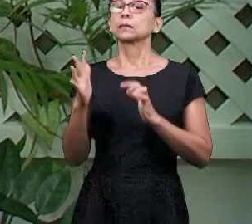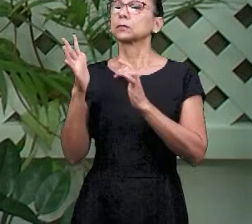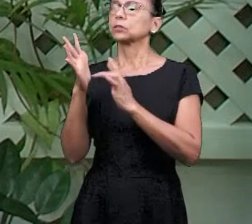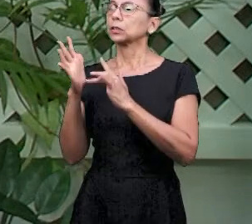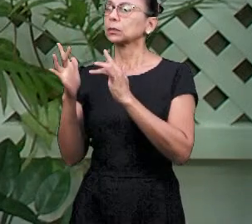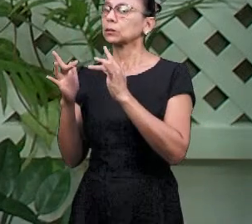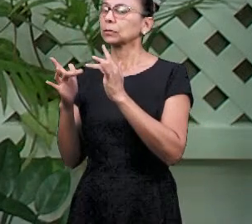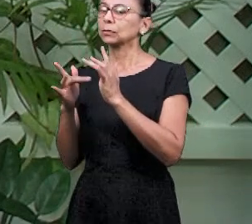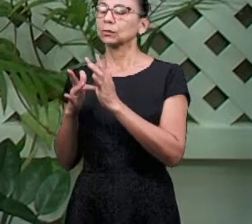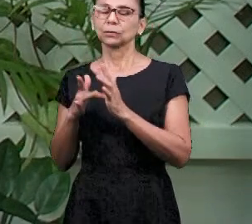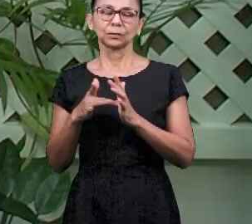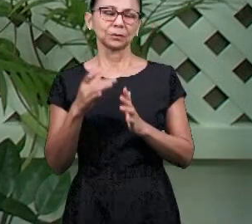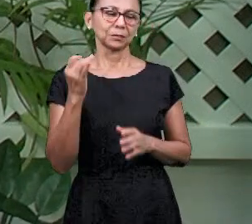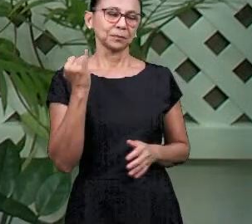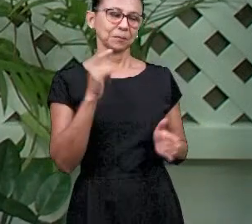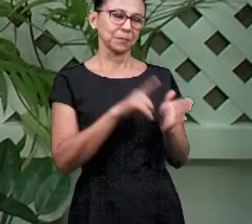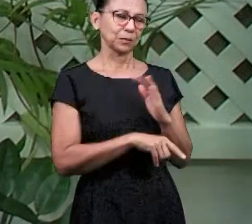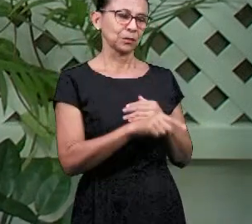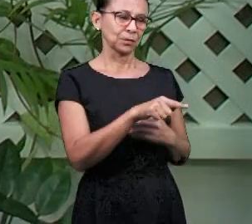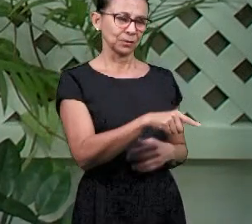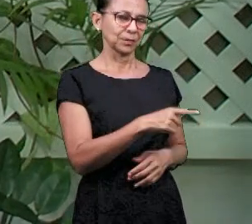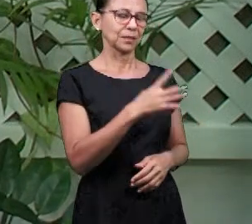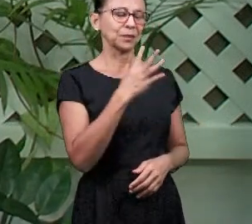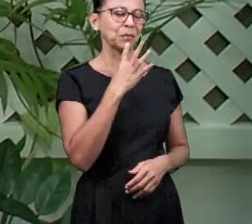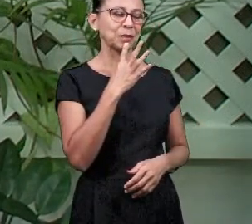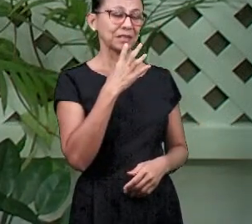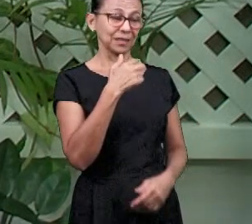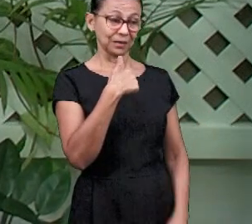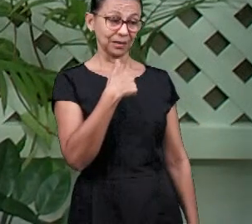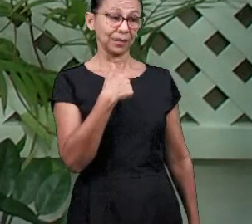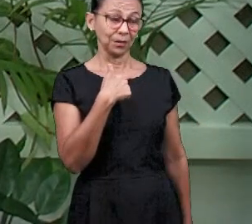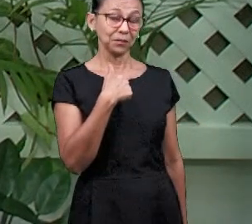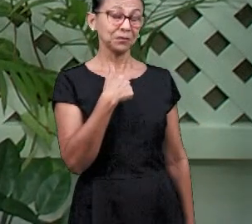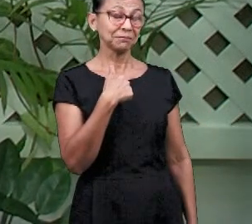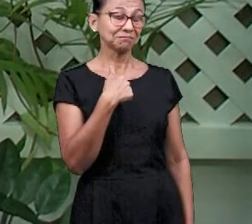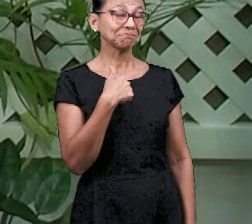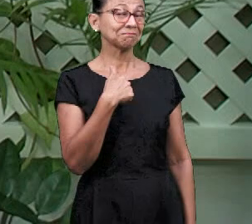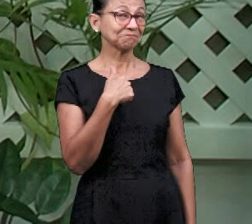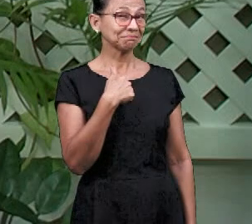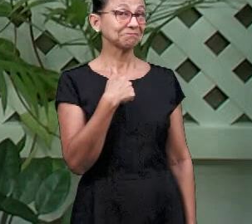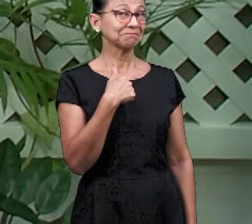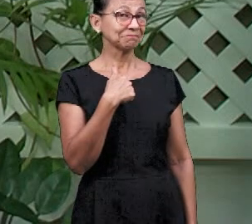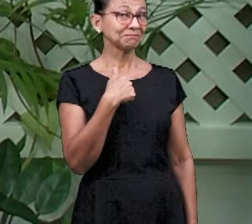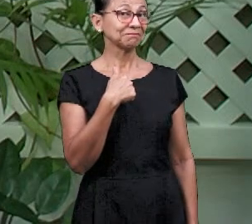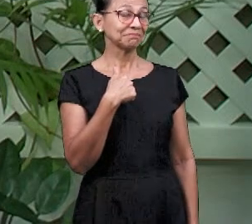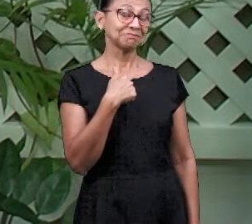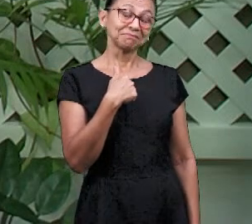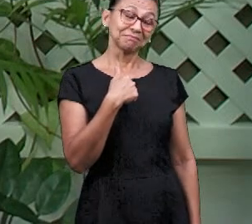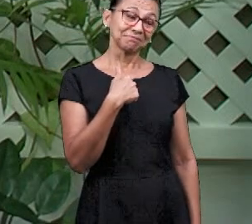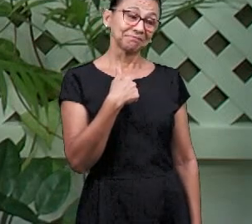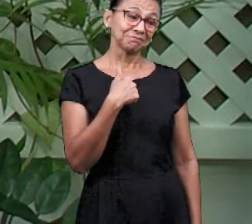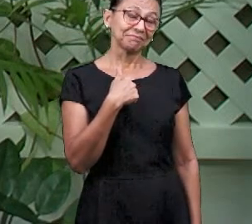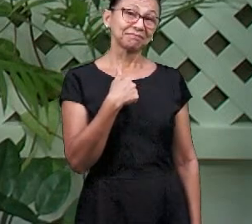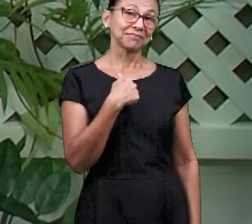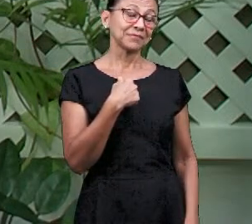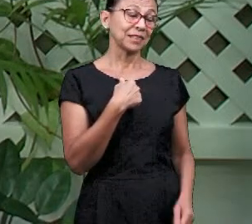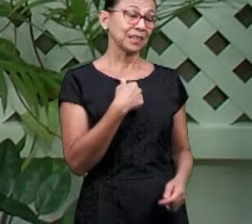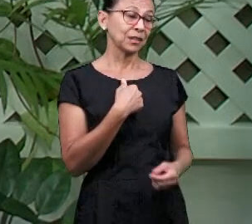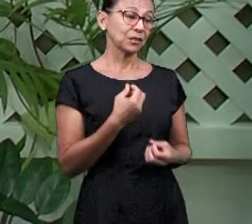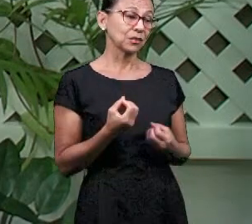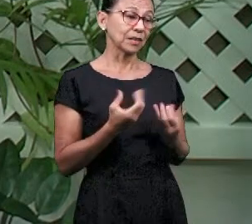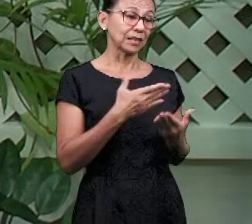comprendre ici, c'est exactement que le salut, dans le projet de